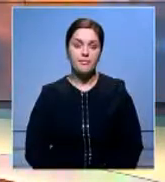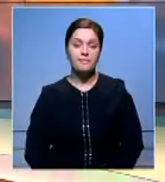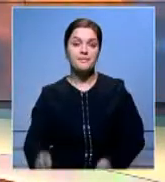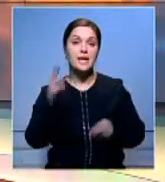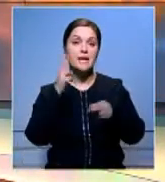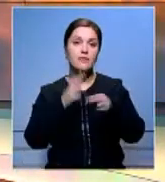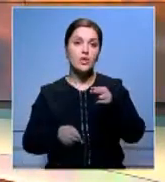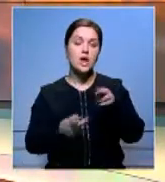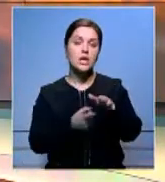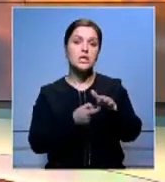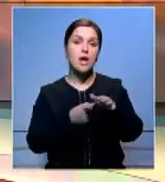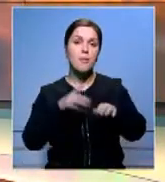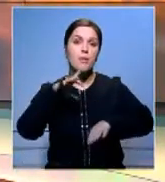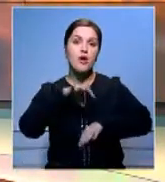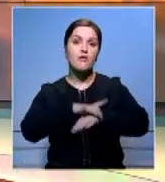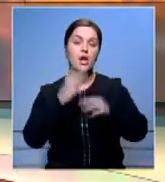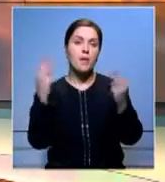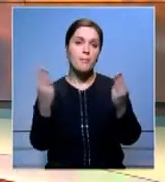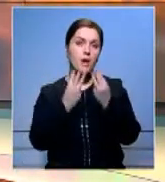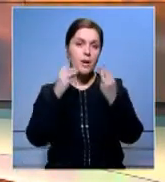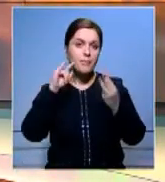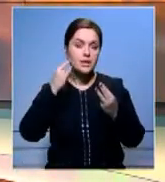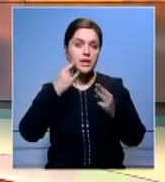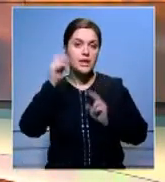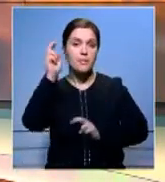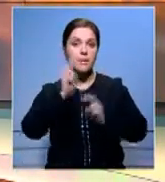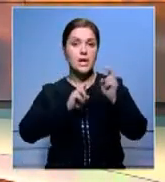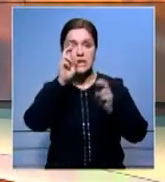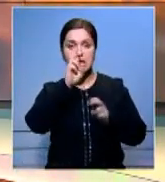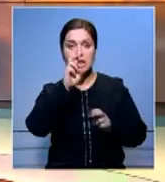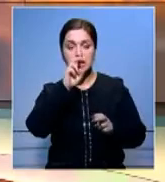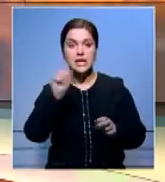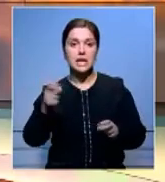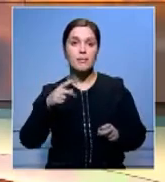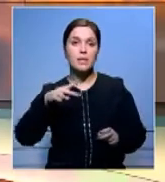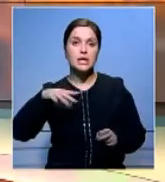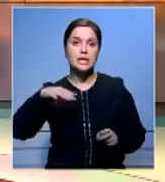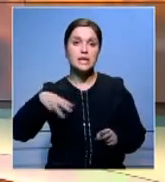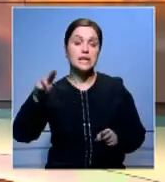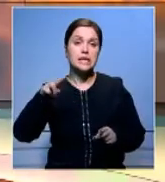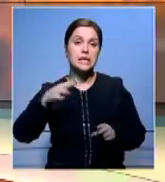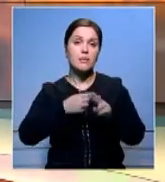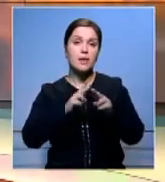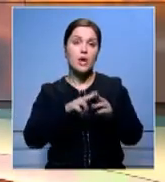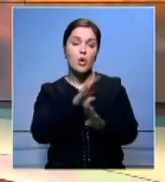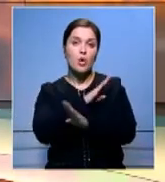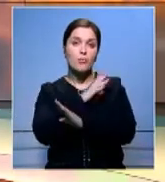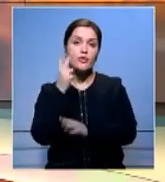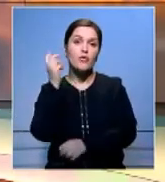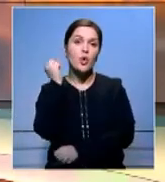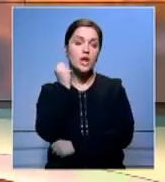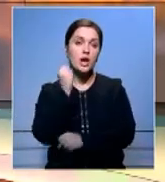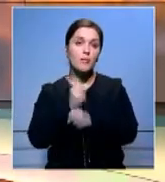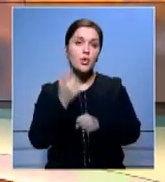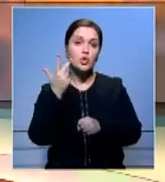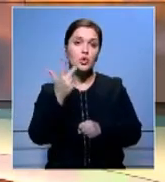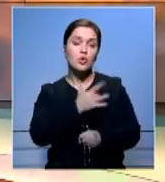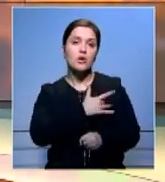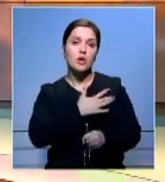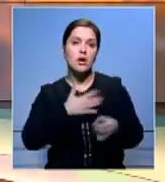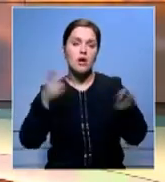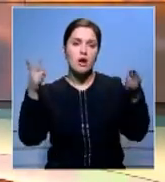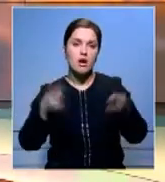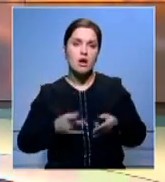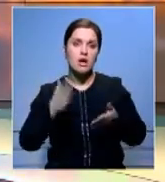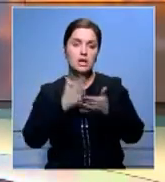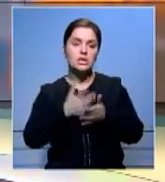Завершено расследование по факту пожара на павлодарском предприятии «Нефтехим ЛТД», в результате которого погибли двое рабочих, еще трое получили